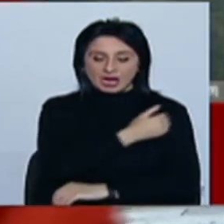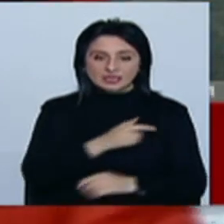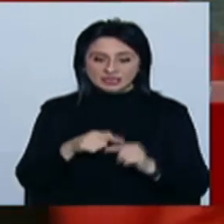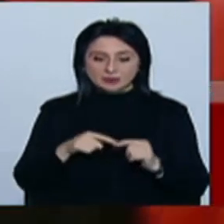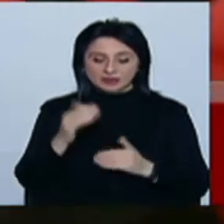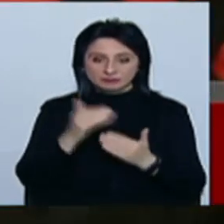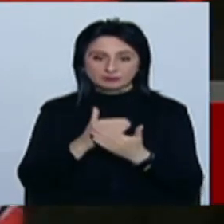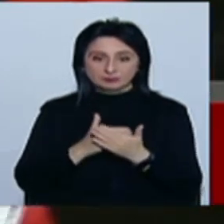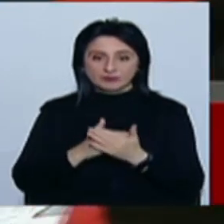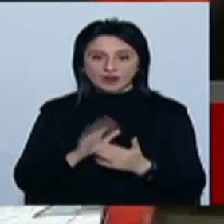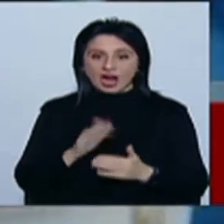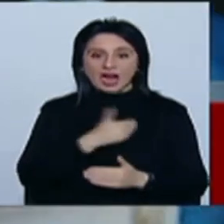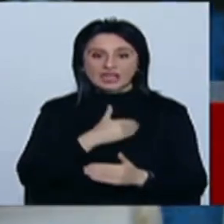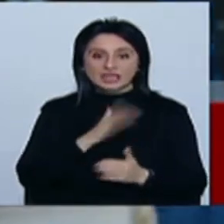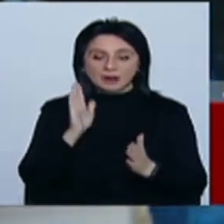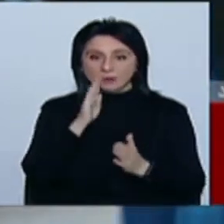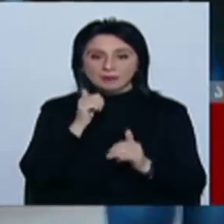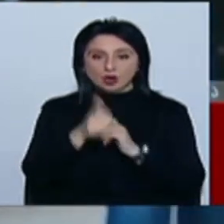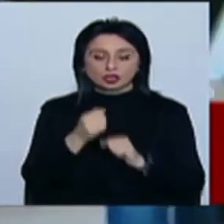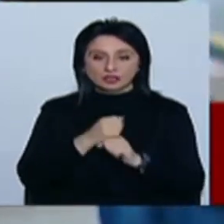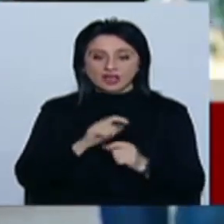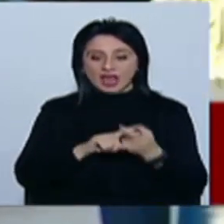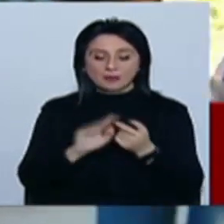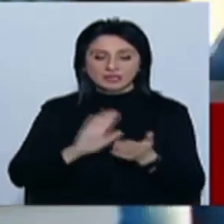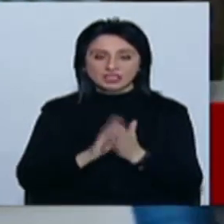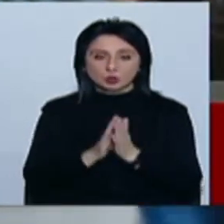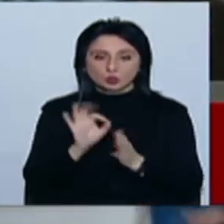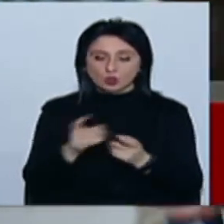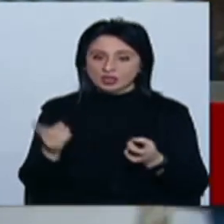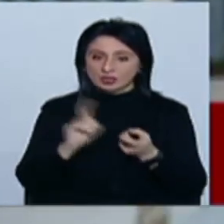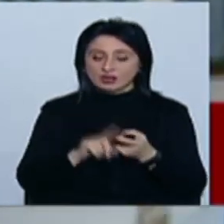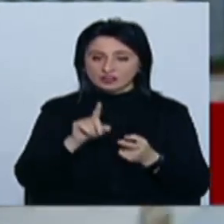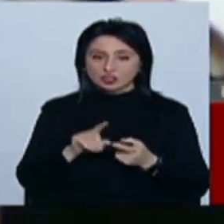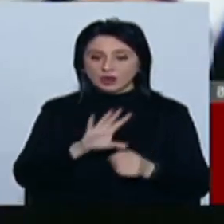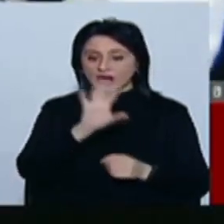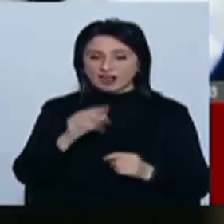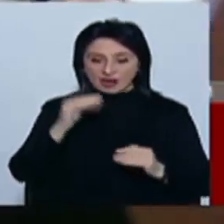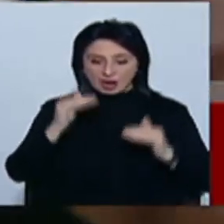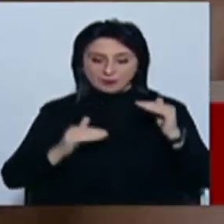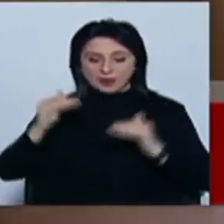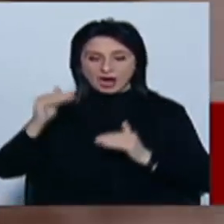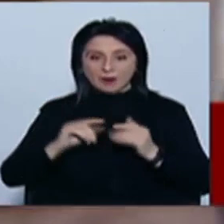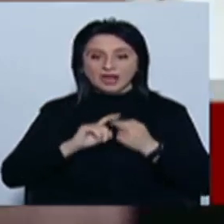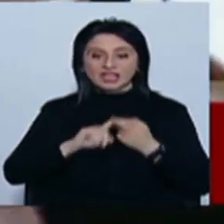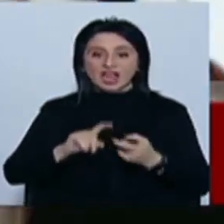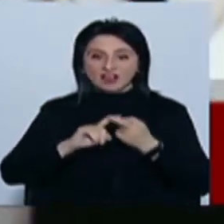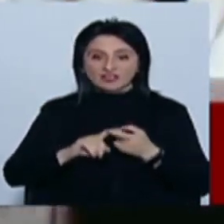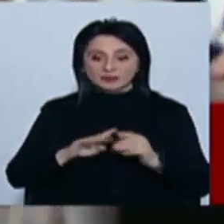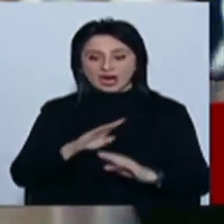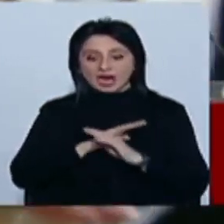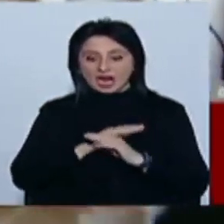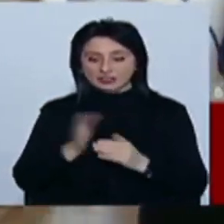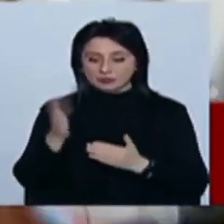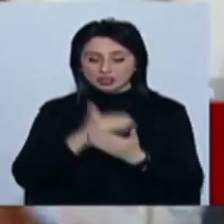ტენდენციის გათვალისწინებით არასაიმედო პროგნოზები კეთდება ეპიდსიტუაციასთან დაკავშირებითაც. ყველა პარამეტრი, რომელიც დაინფიცირებისა და